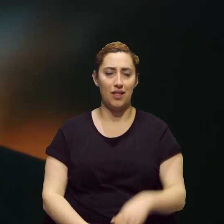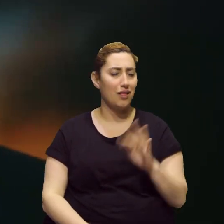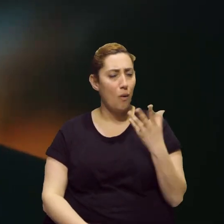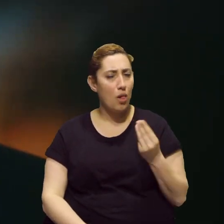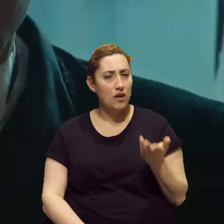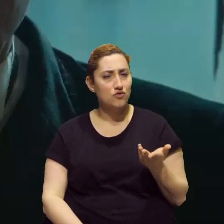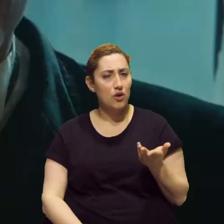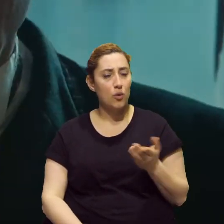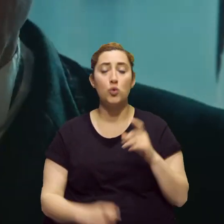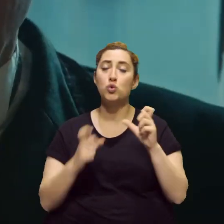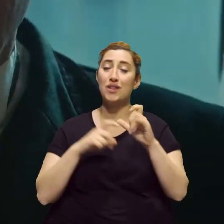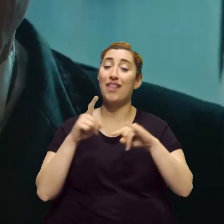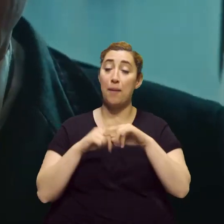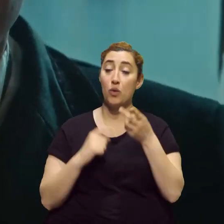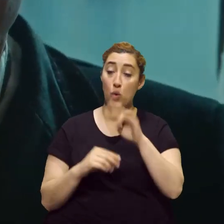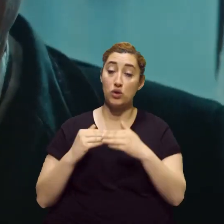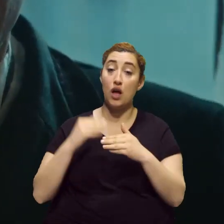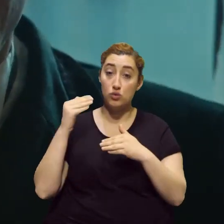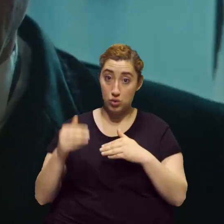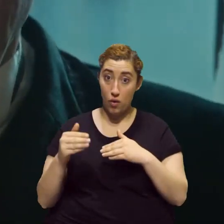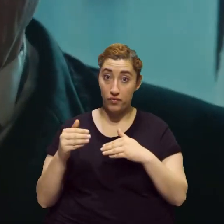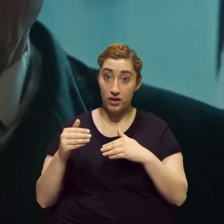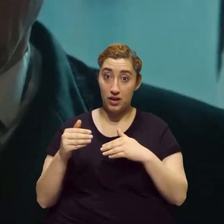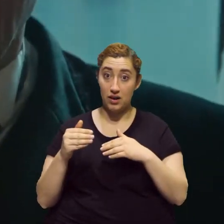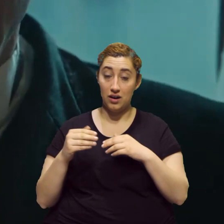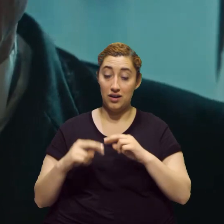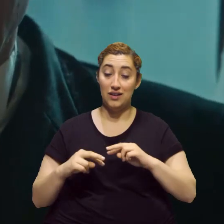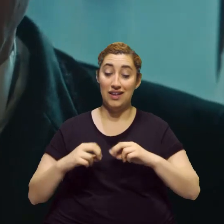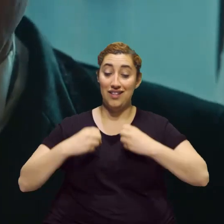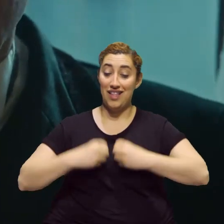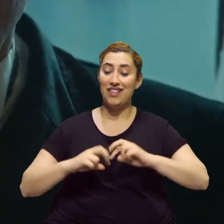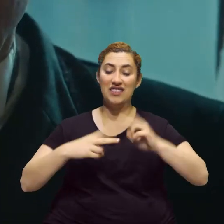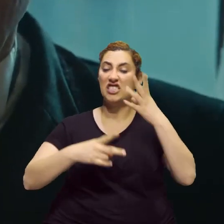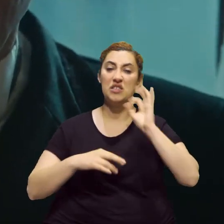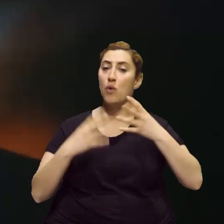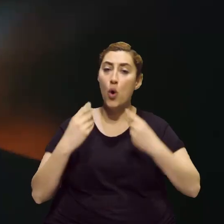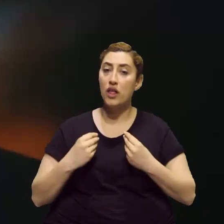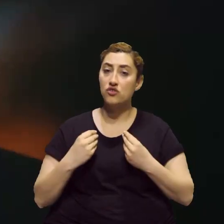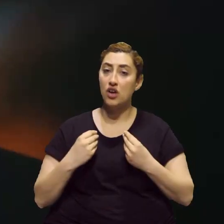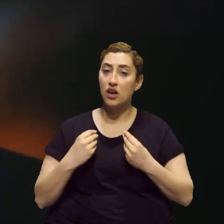Nasıl olacak o iş? Sultan Hamid öldükten sonra yerine tahta kim çıkacak?